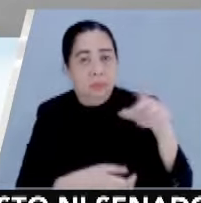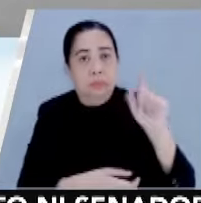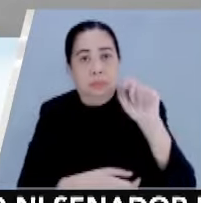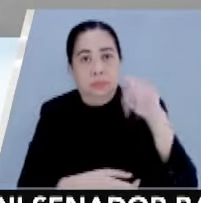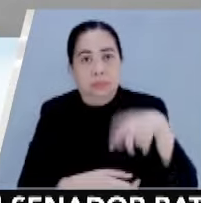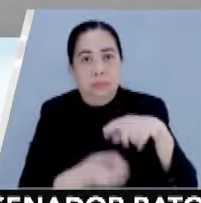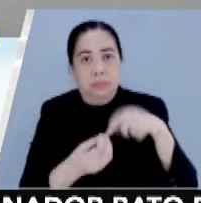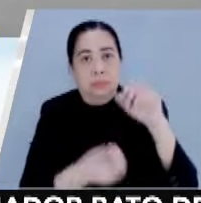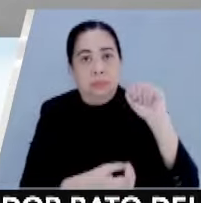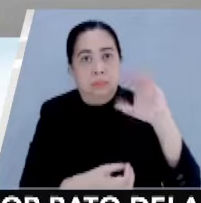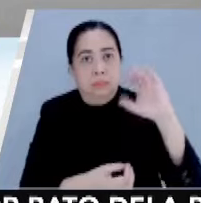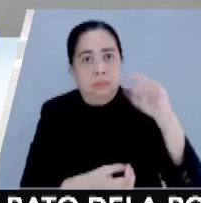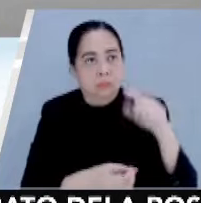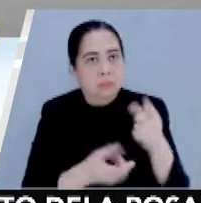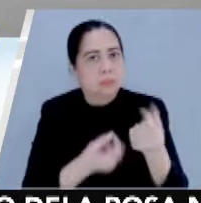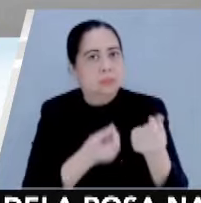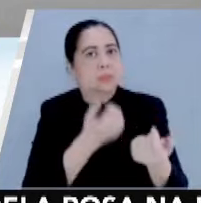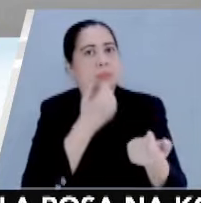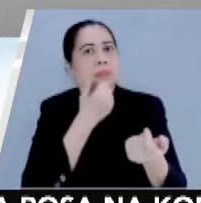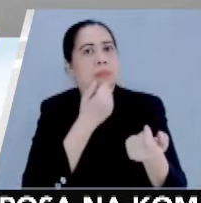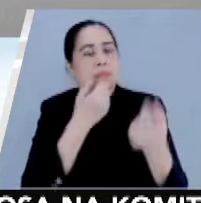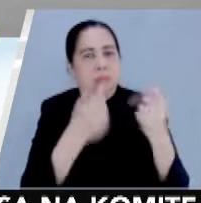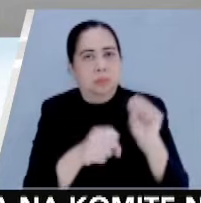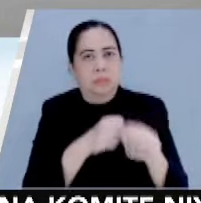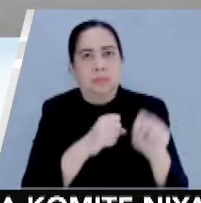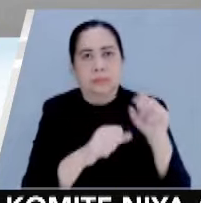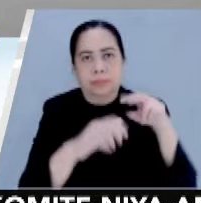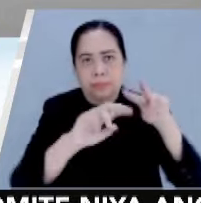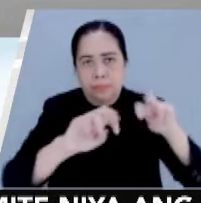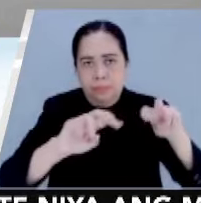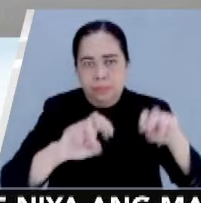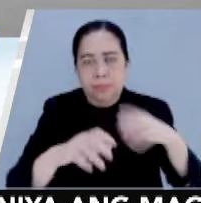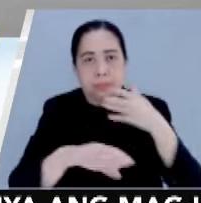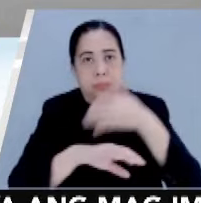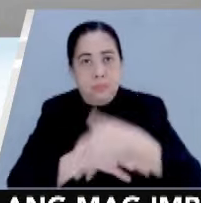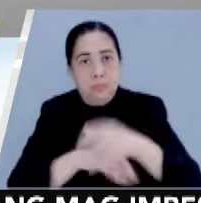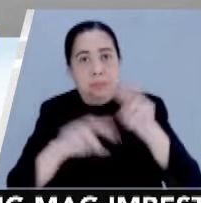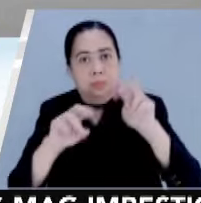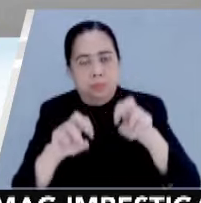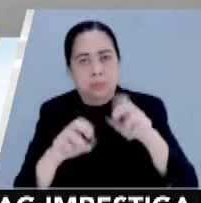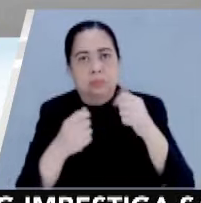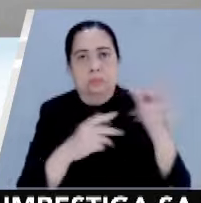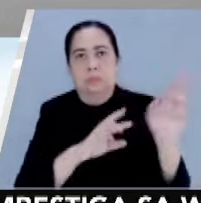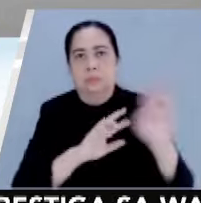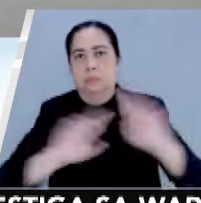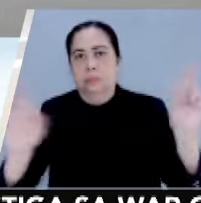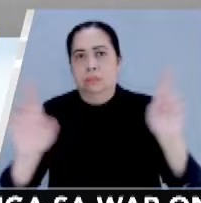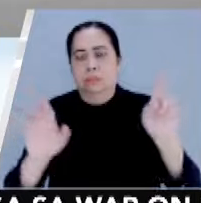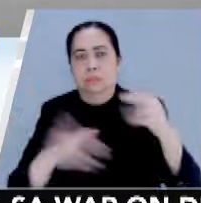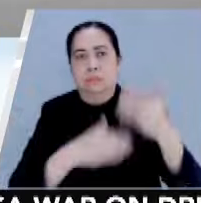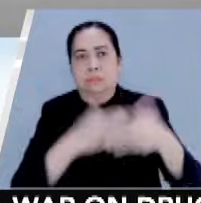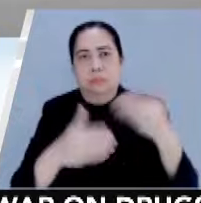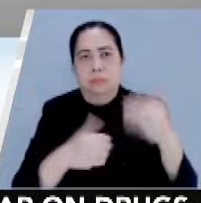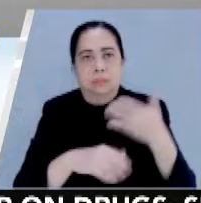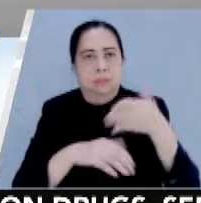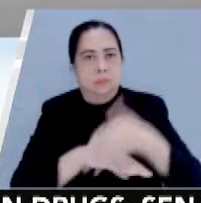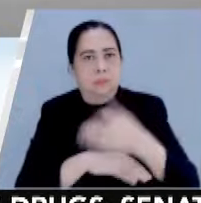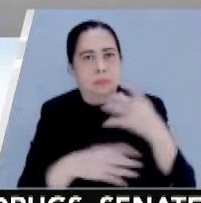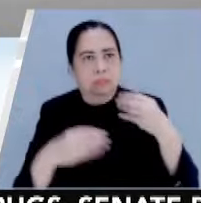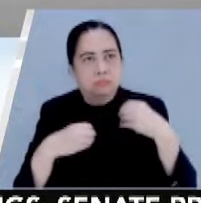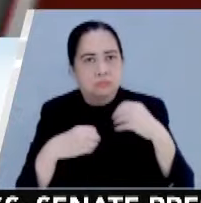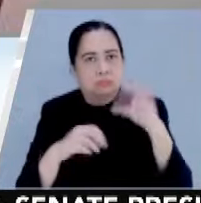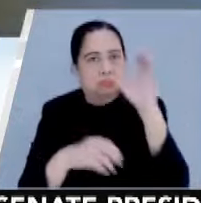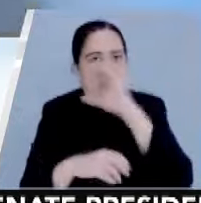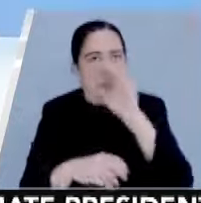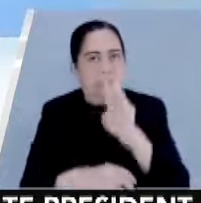illegal na aktibidad kaya nagsagawa ng investigasyon. At pagkatapos ay naglunsad ng operasyon makarang makakuha ng search warrant mula sa